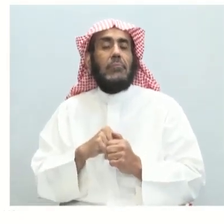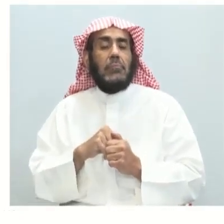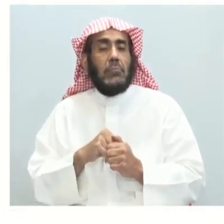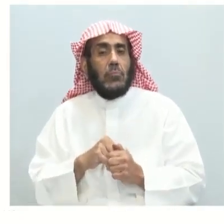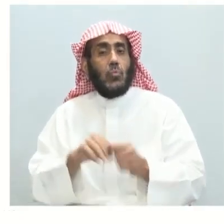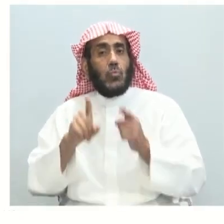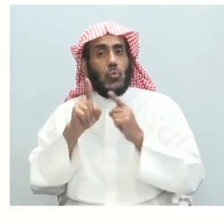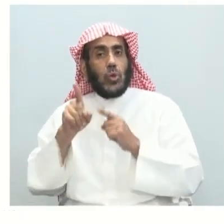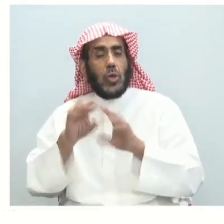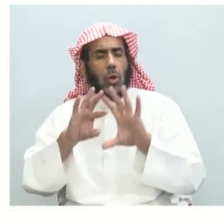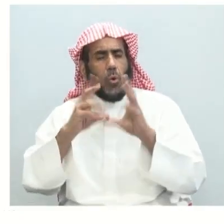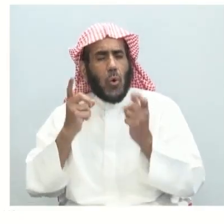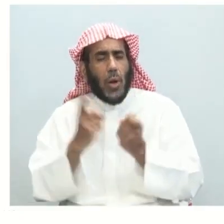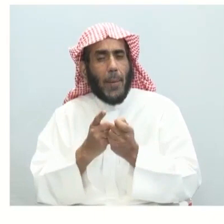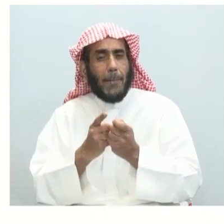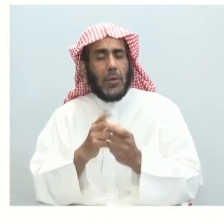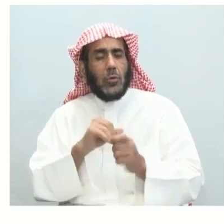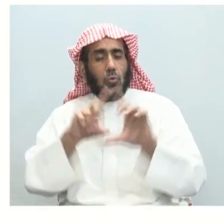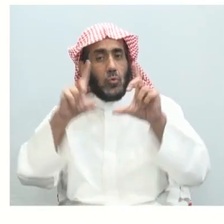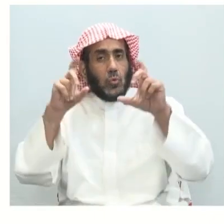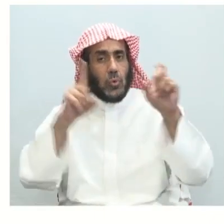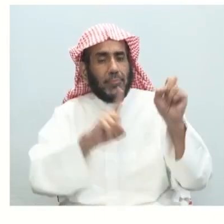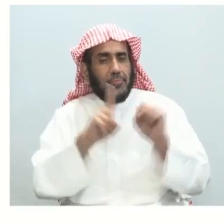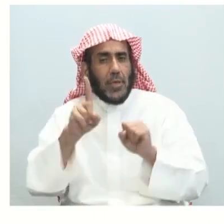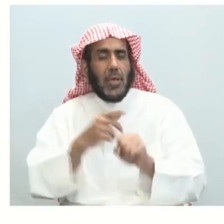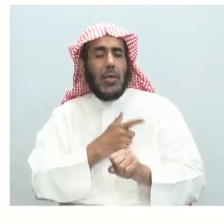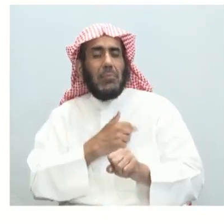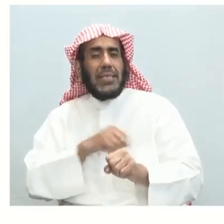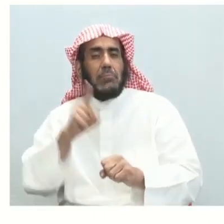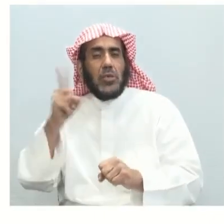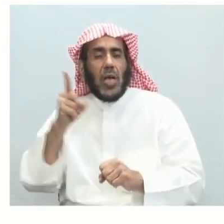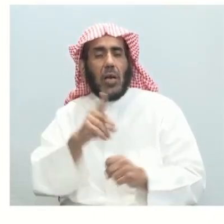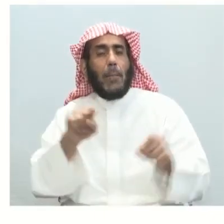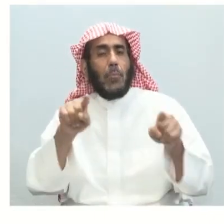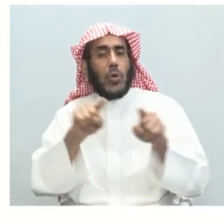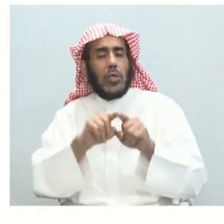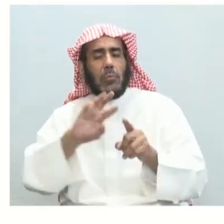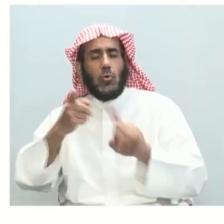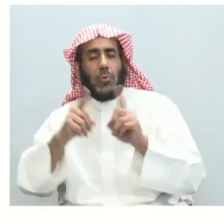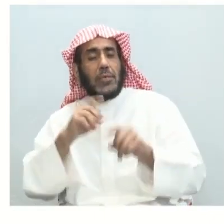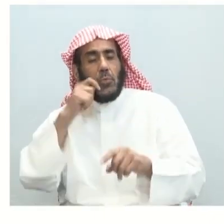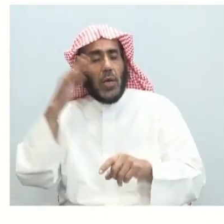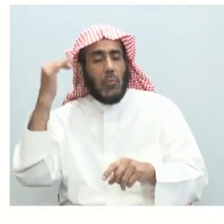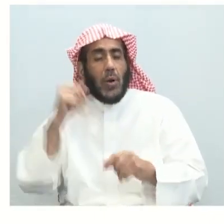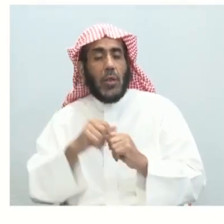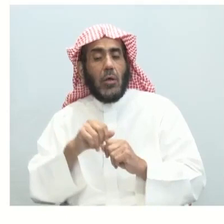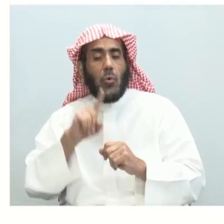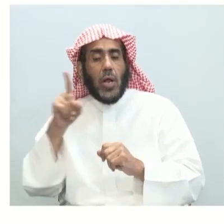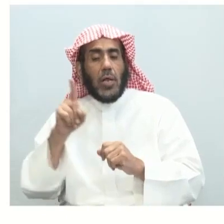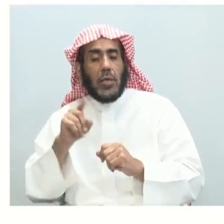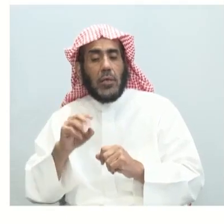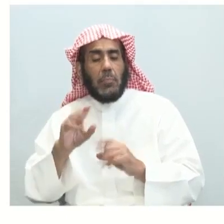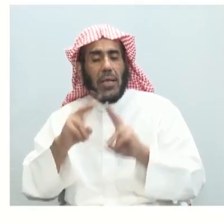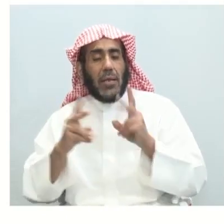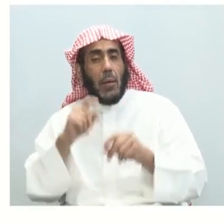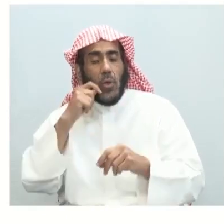اشير الى كل كل صوره مما ياتي باسم اشاره مناسب لاميز المذكر من مؤنث اذا هنا لدينا